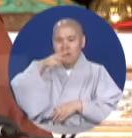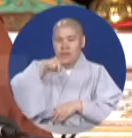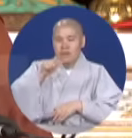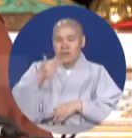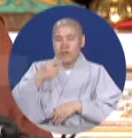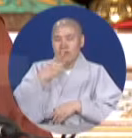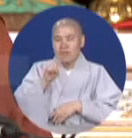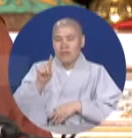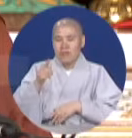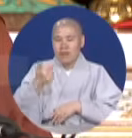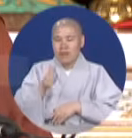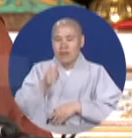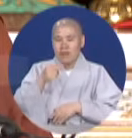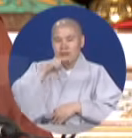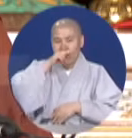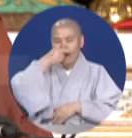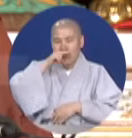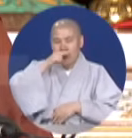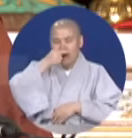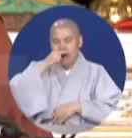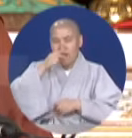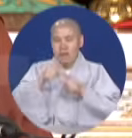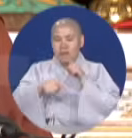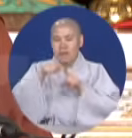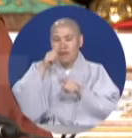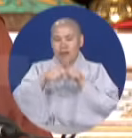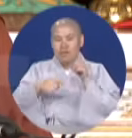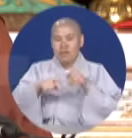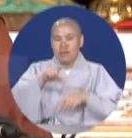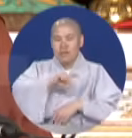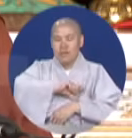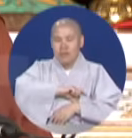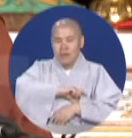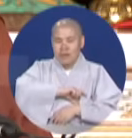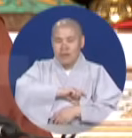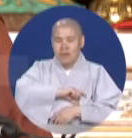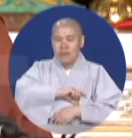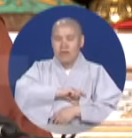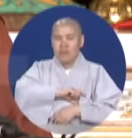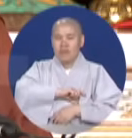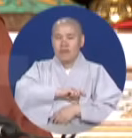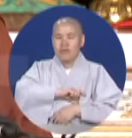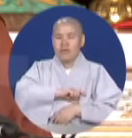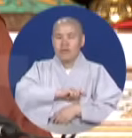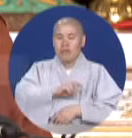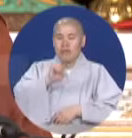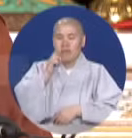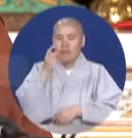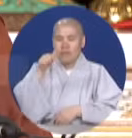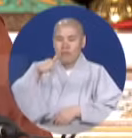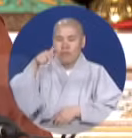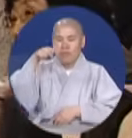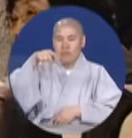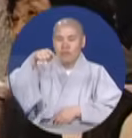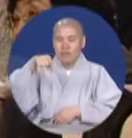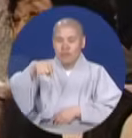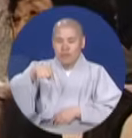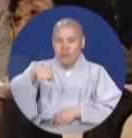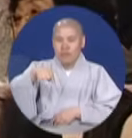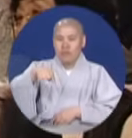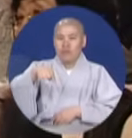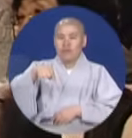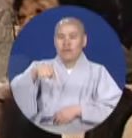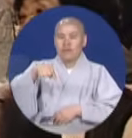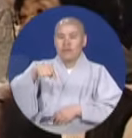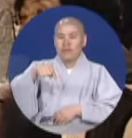전단목. 향나무 이름이 전단향입니다. 전단목 주라 이거 만들 주자가 있어요.